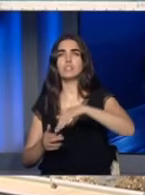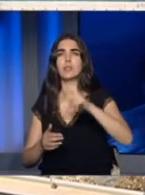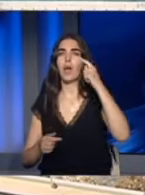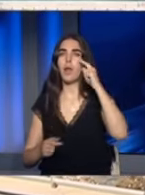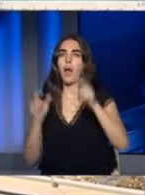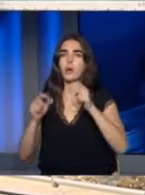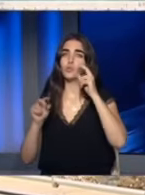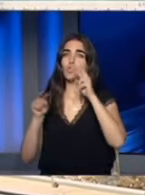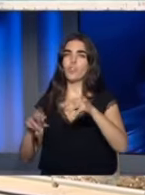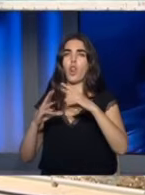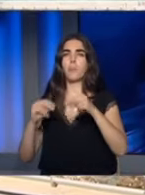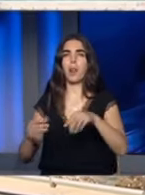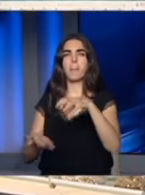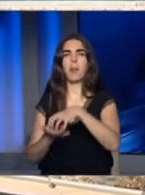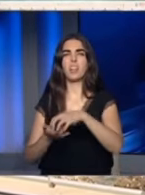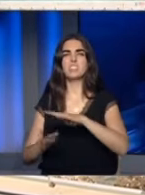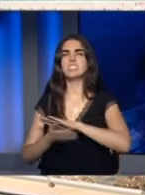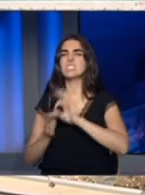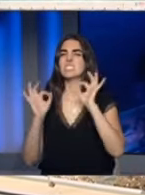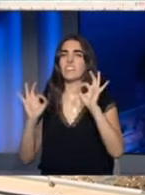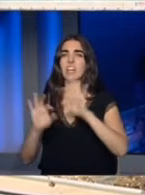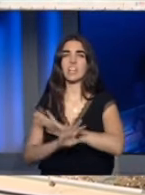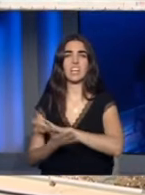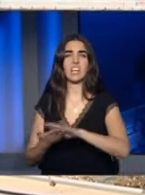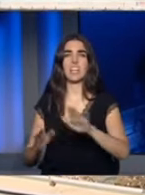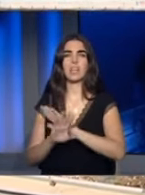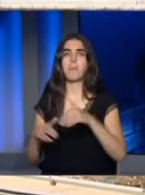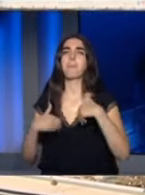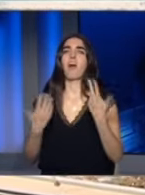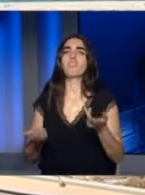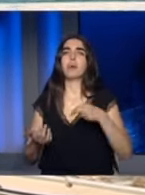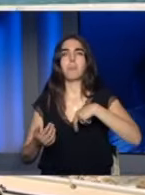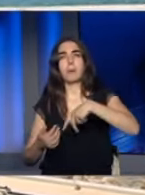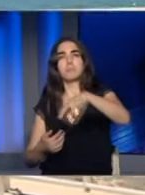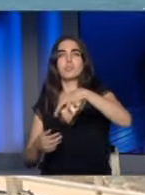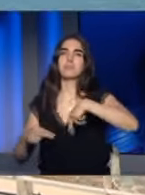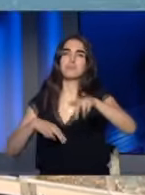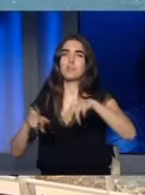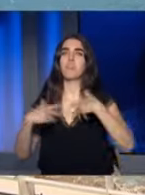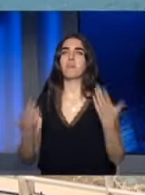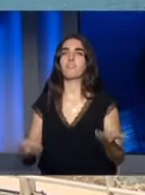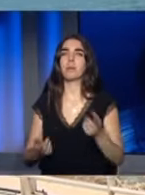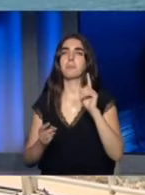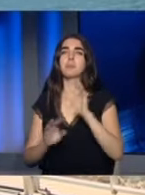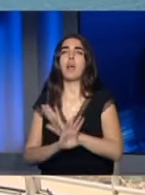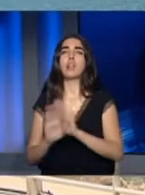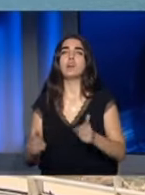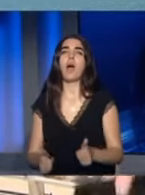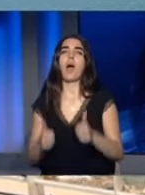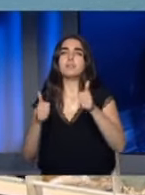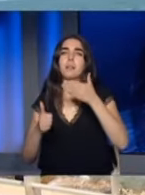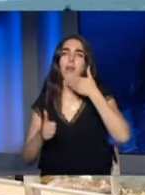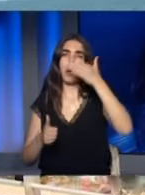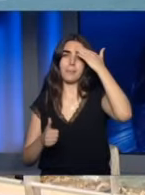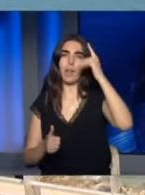الكورنيش لكل العالم بهالبلد سوري زفت يعني ما في شيء ضابط الحمد لله يعني بعد في